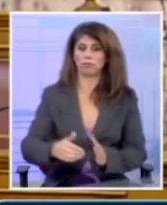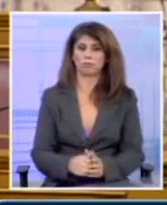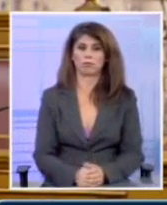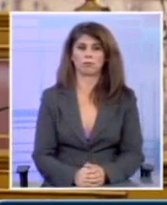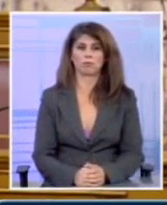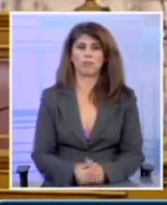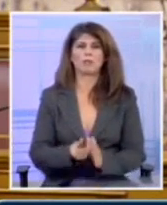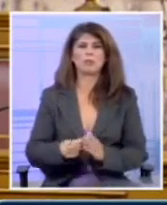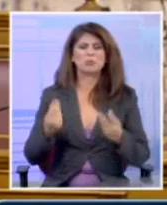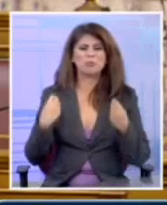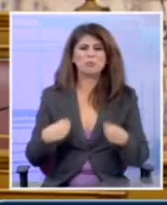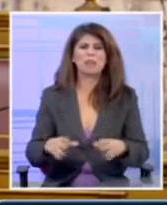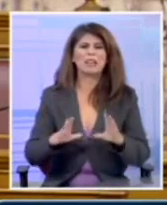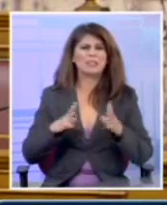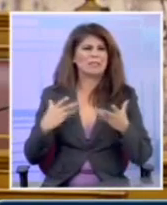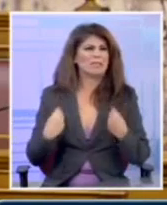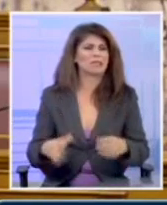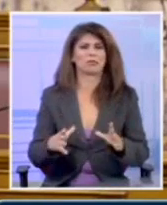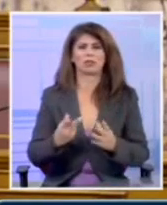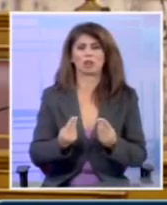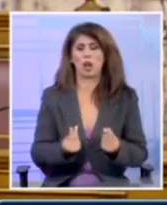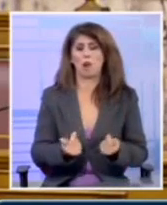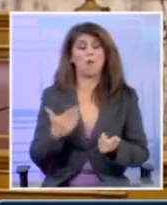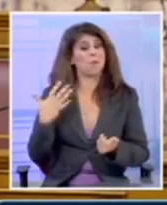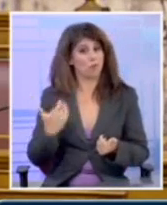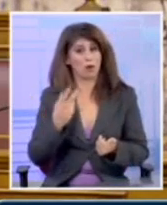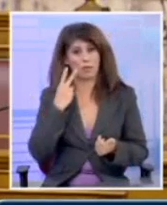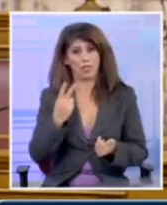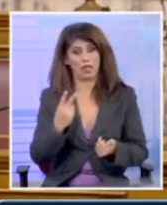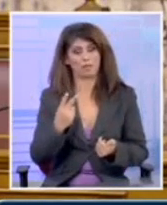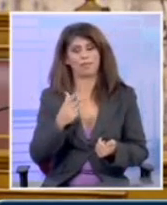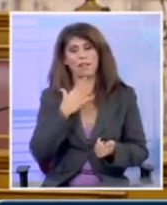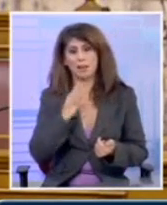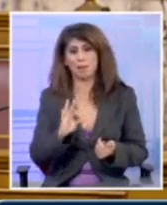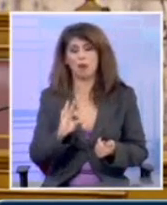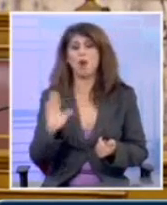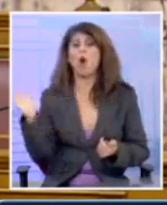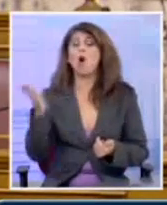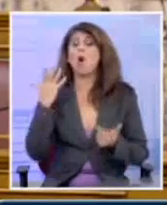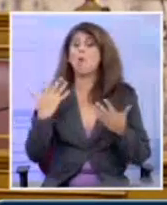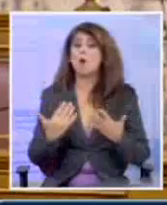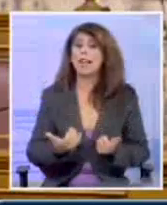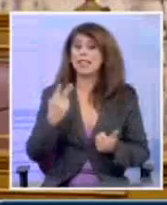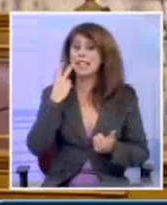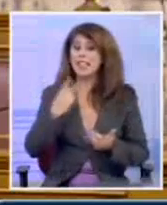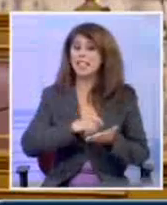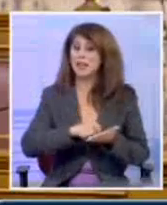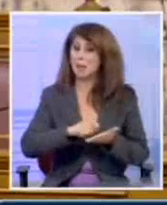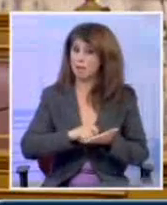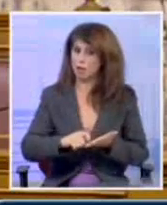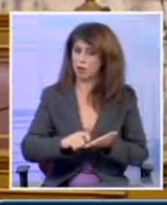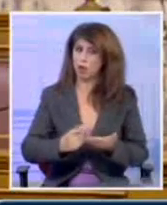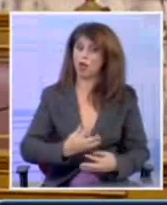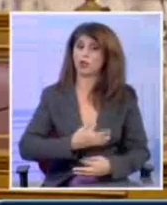πιο επέσχυντο και χυδαίο τρόπο το οποίο έχουμε δει. Λοιπόν, όπου έχετε δει γραμμένο ότι